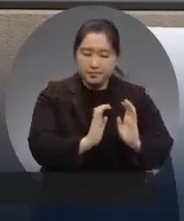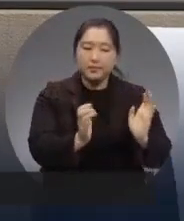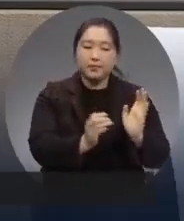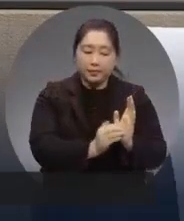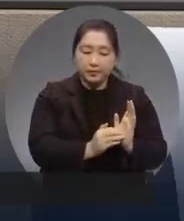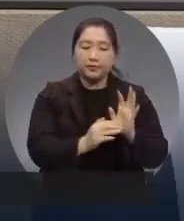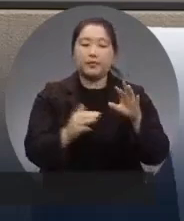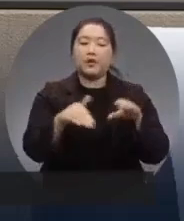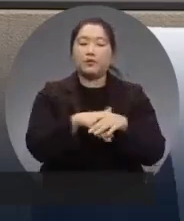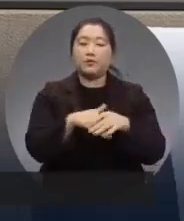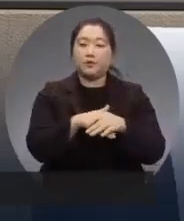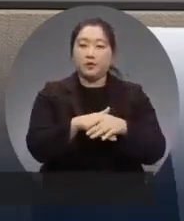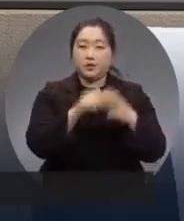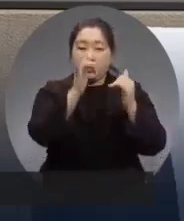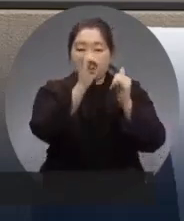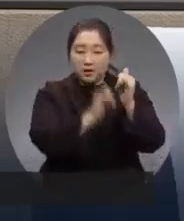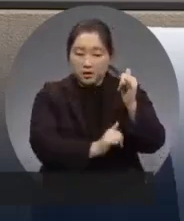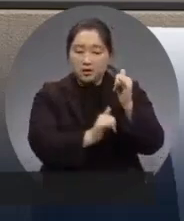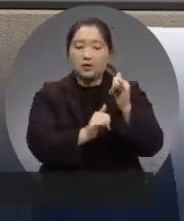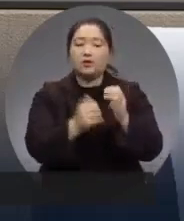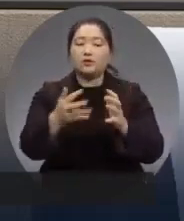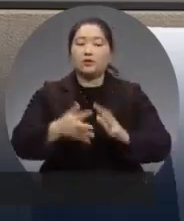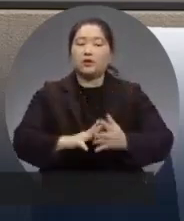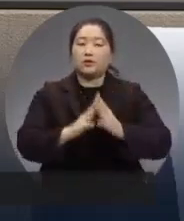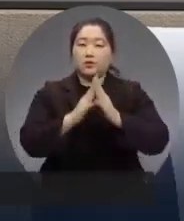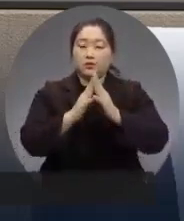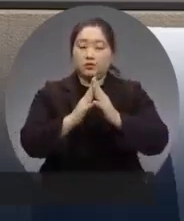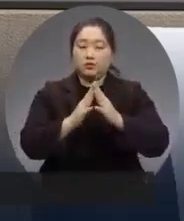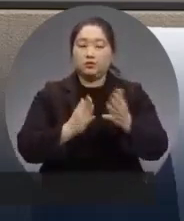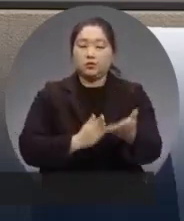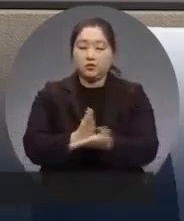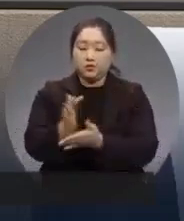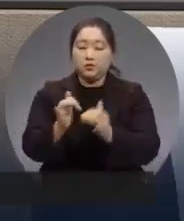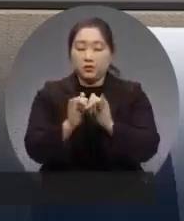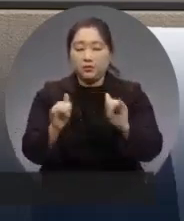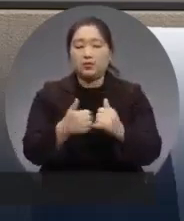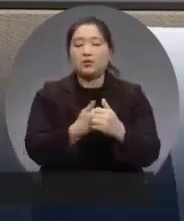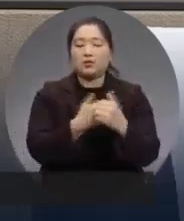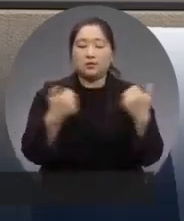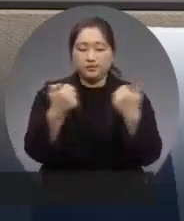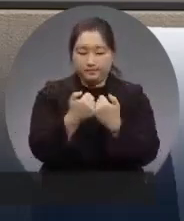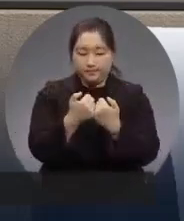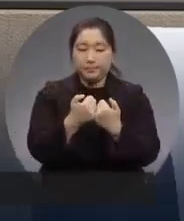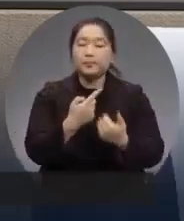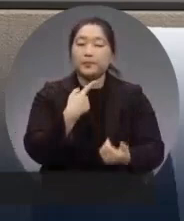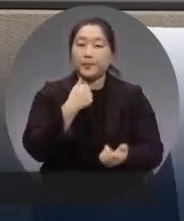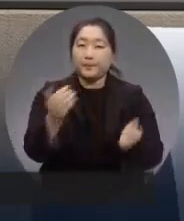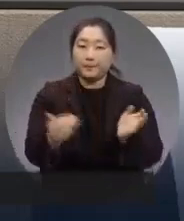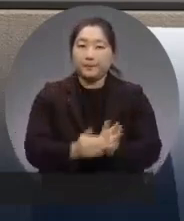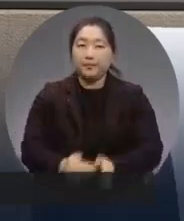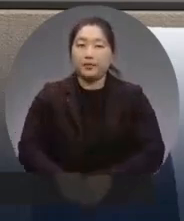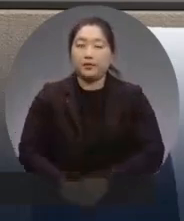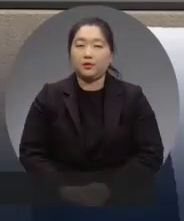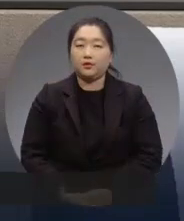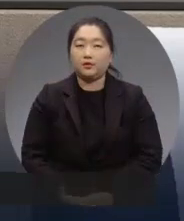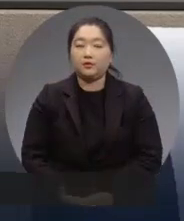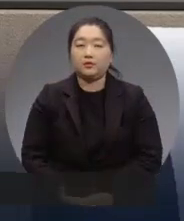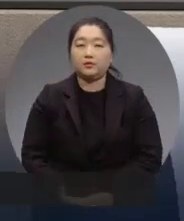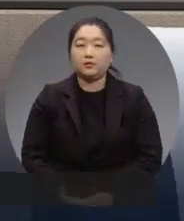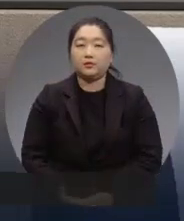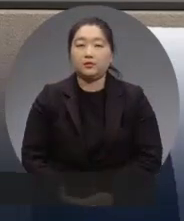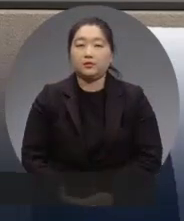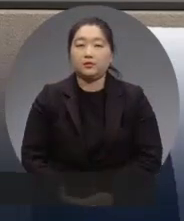통해서 문화재, 또 역사, 건축, 구조 전문가들로